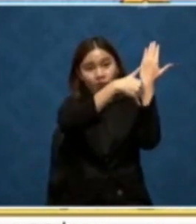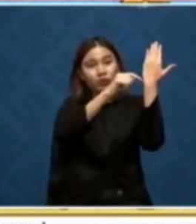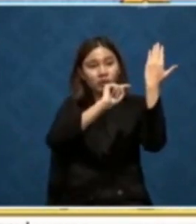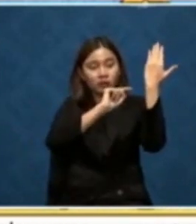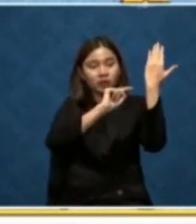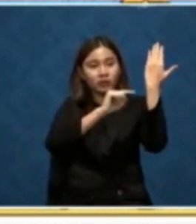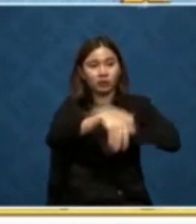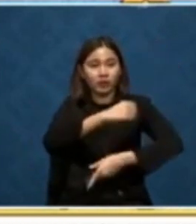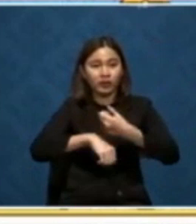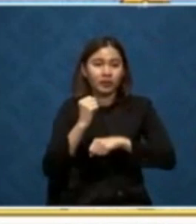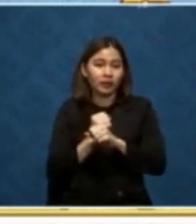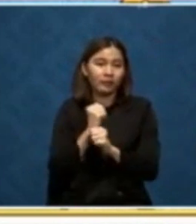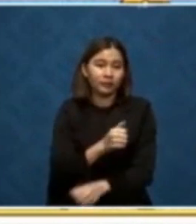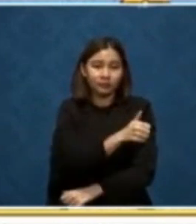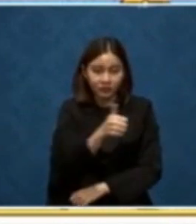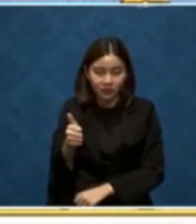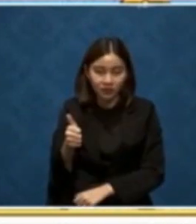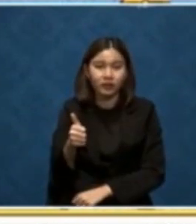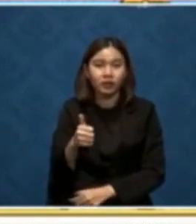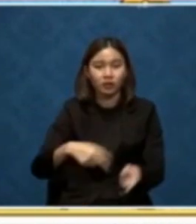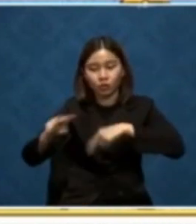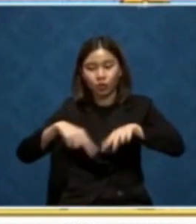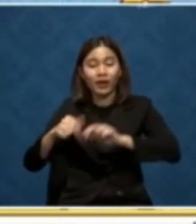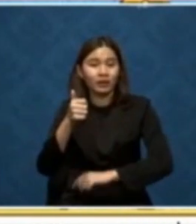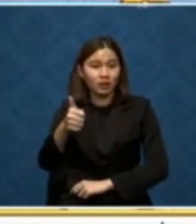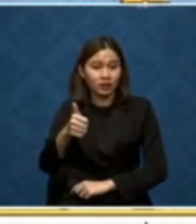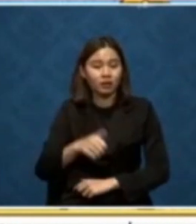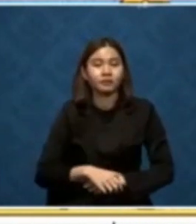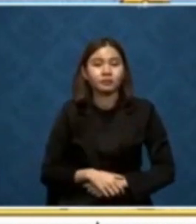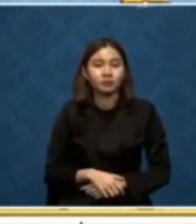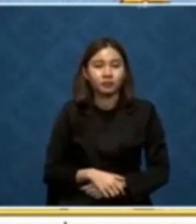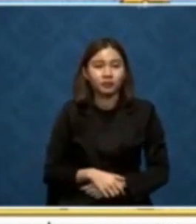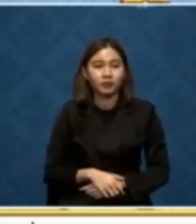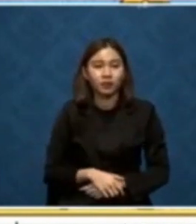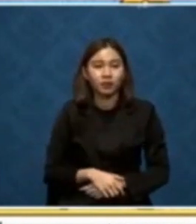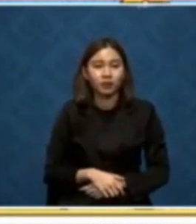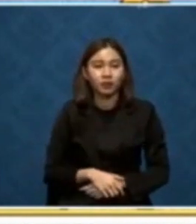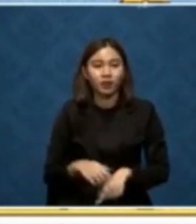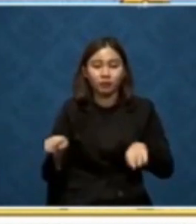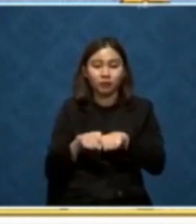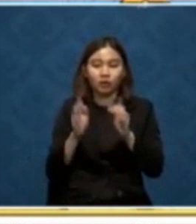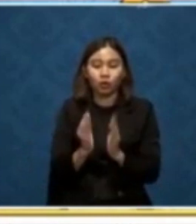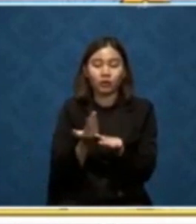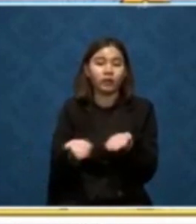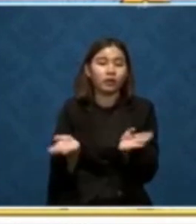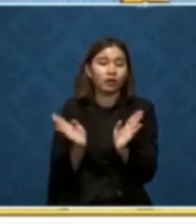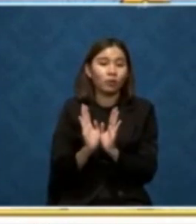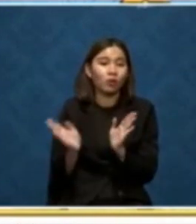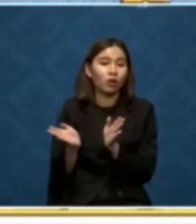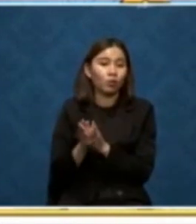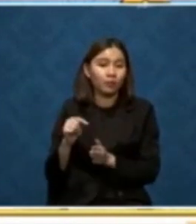ได้รับการปฏิบัติที่ดีได้รับการดูแลเป็นอย่างดีไม่ต่างจากบุคคลในครอบครัวเลยค่ะท่านประธ